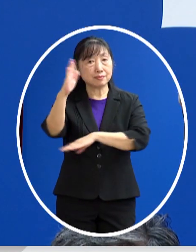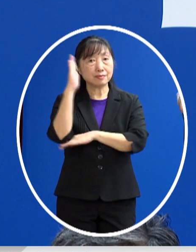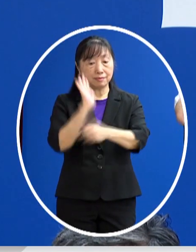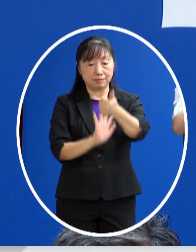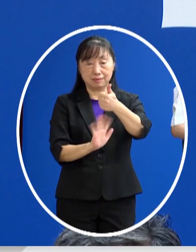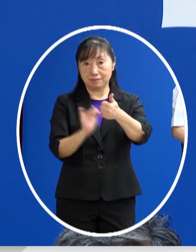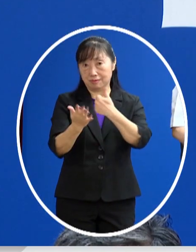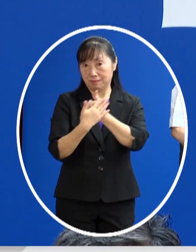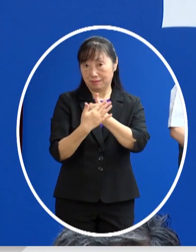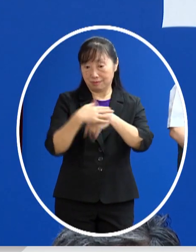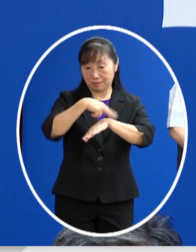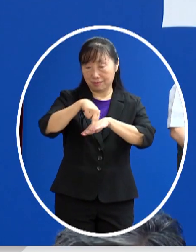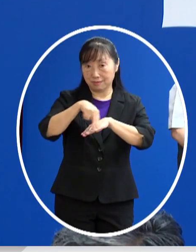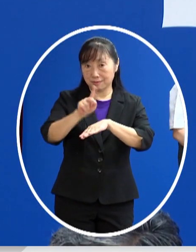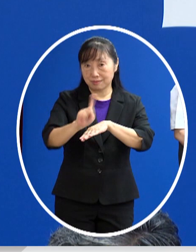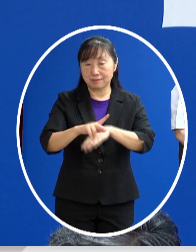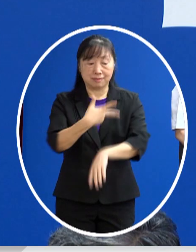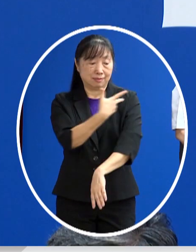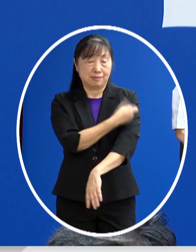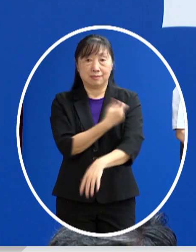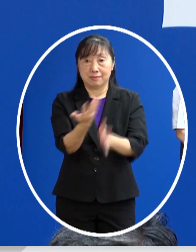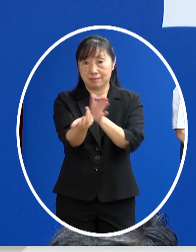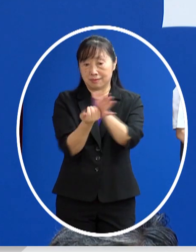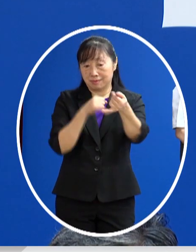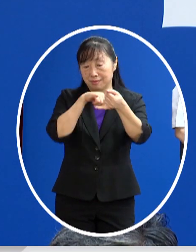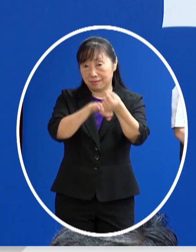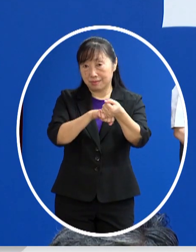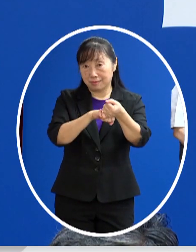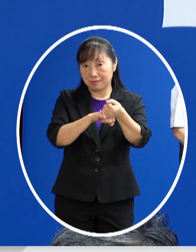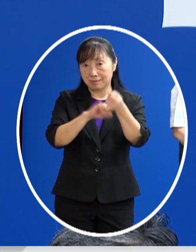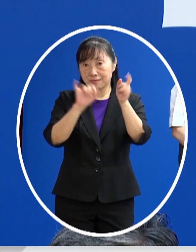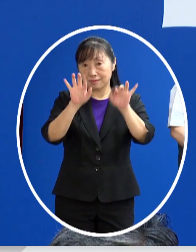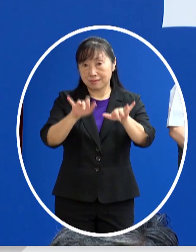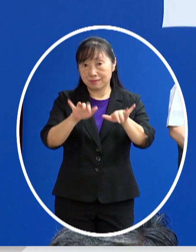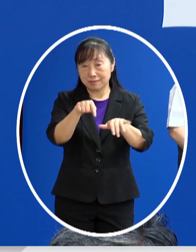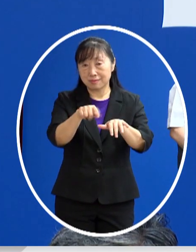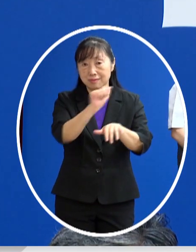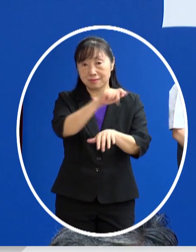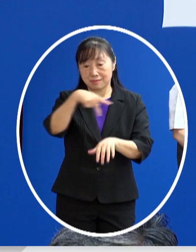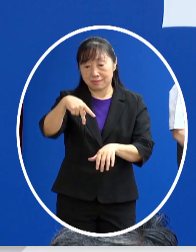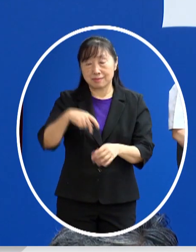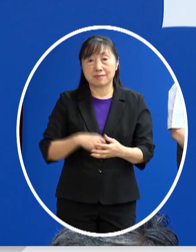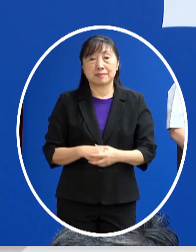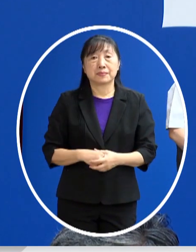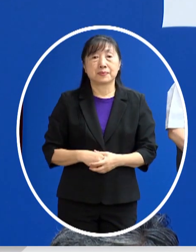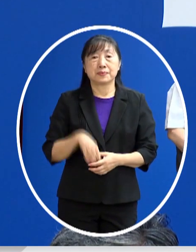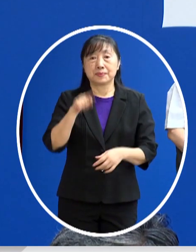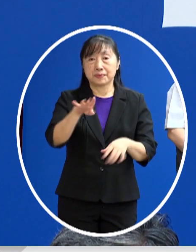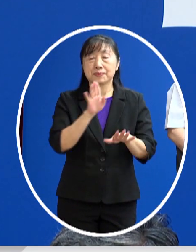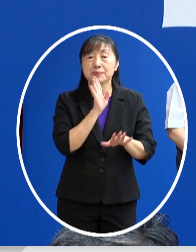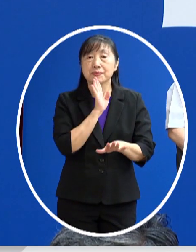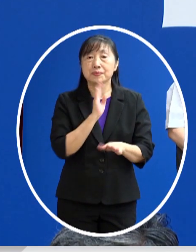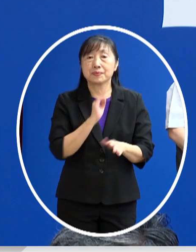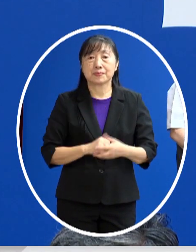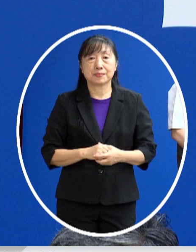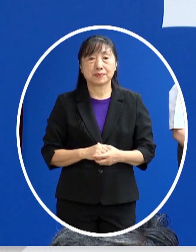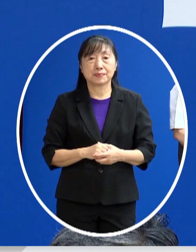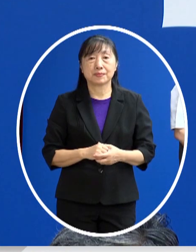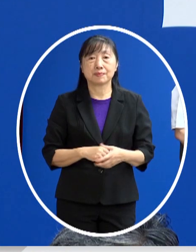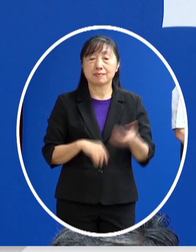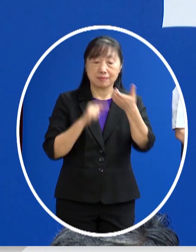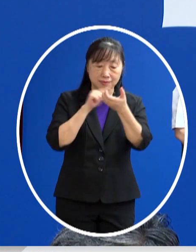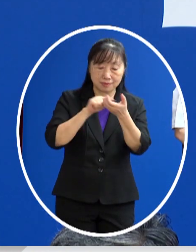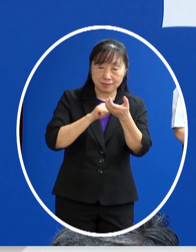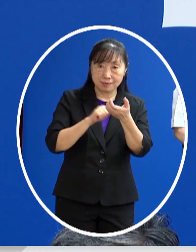们规划做所谓的疫苗预约的平台哦。那这个部分就是透过目前利用手机